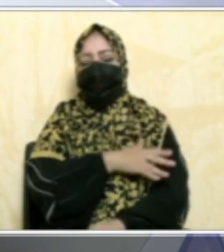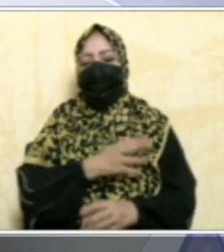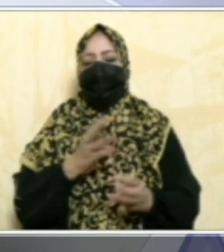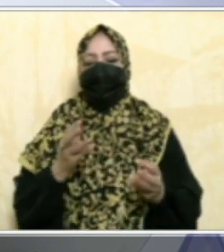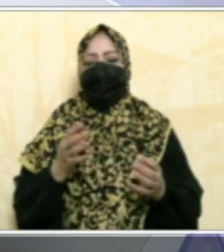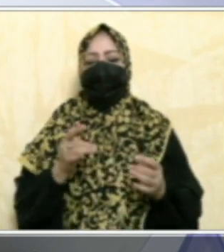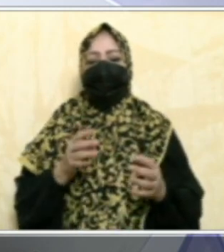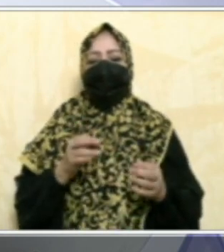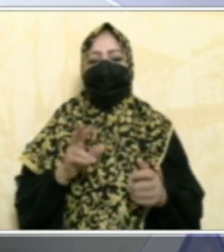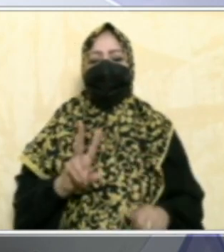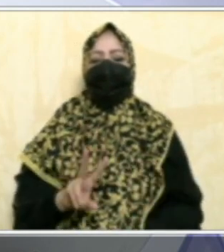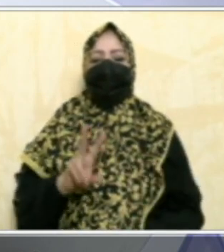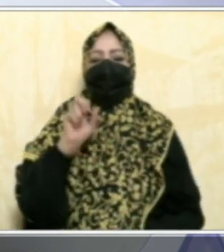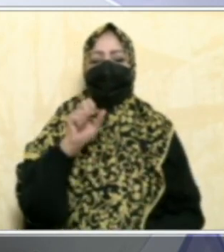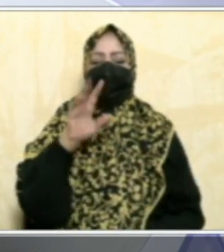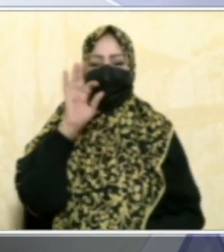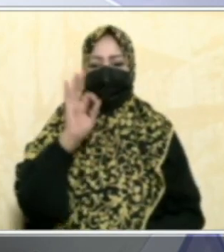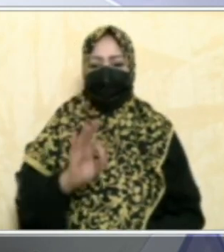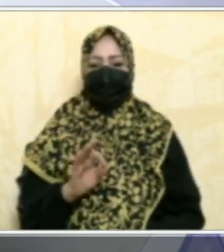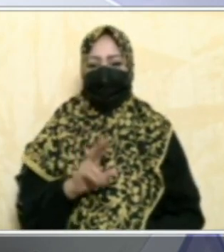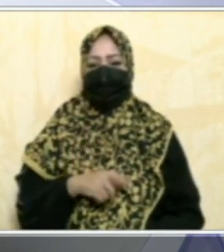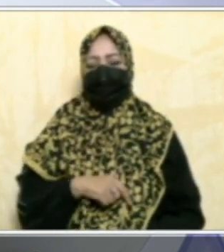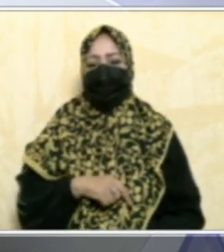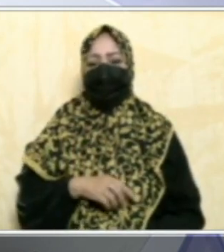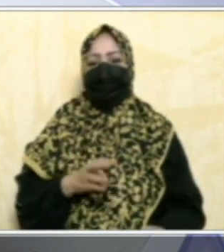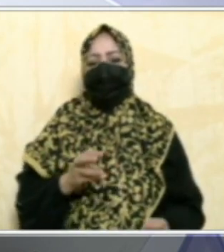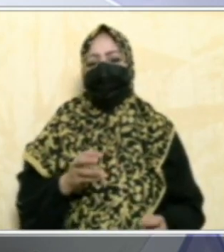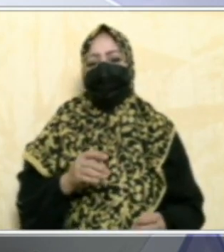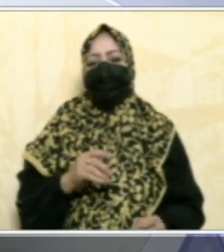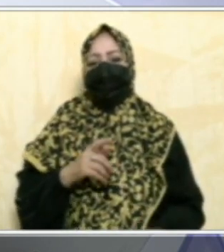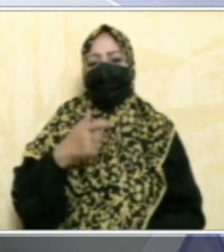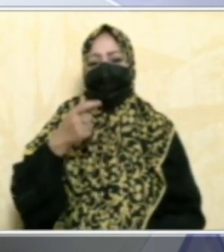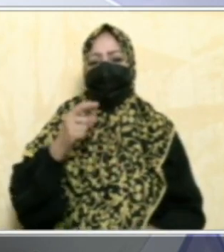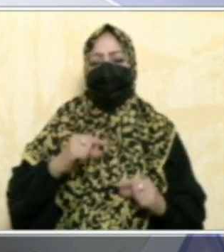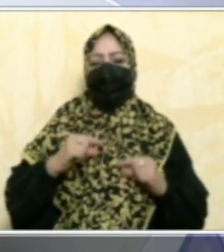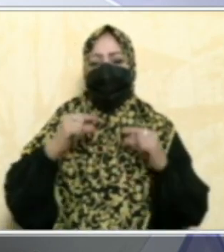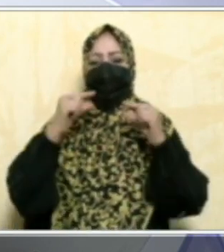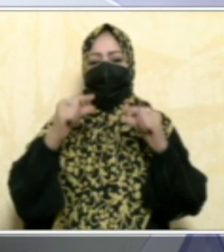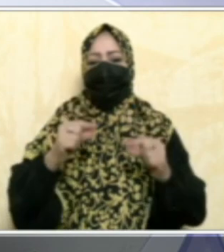أخ المهدي الحديث ليس كذلك، الحديث يا عباد الله